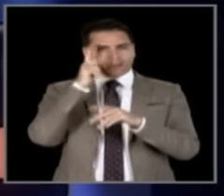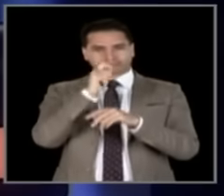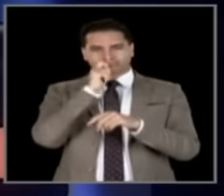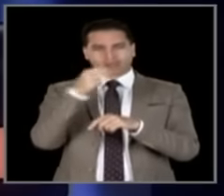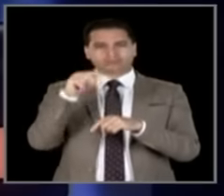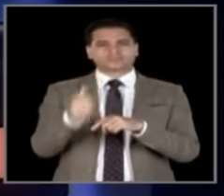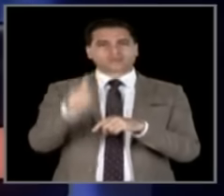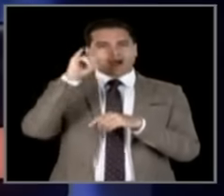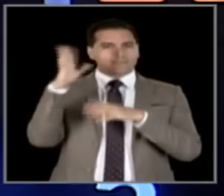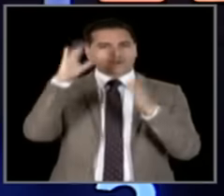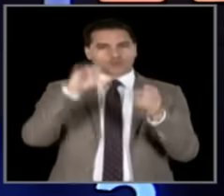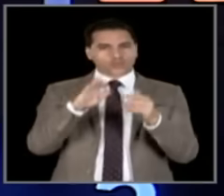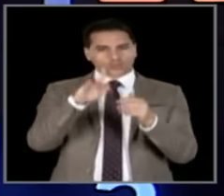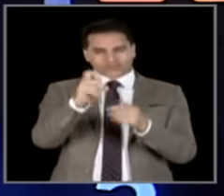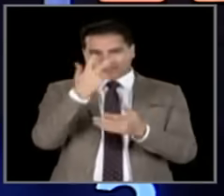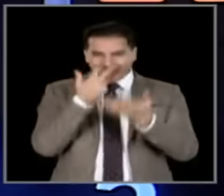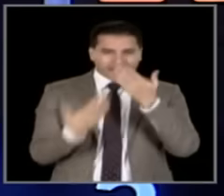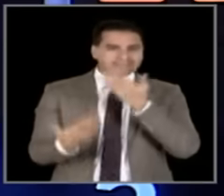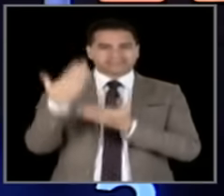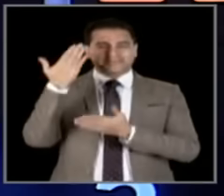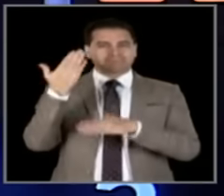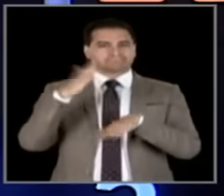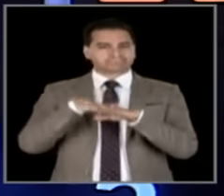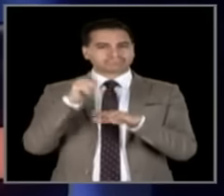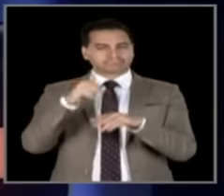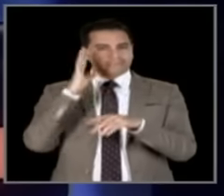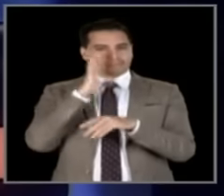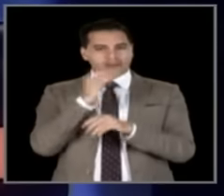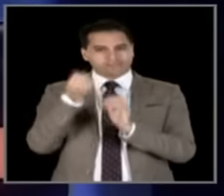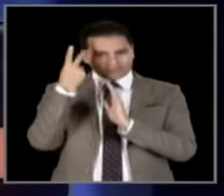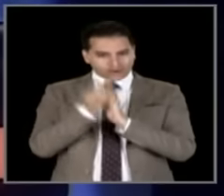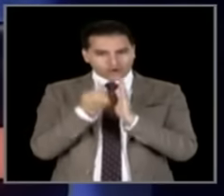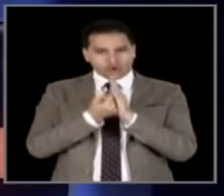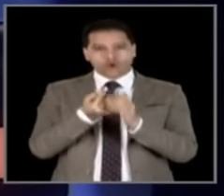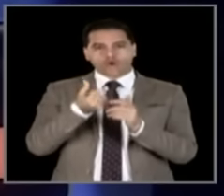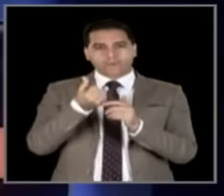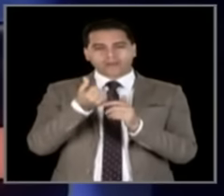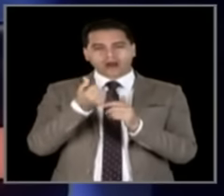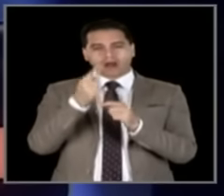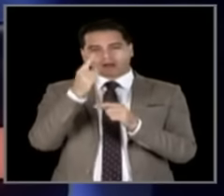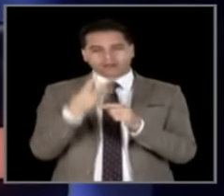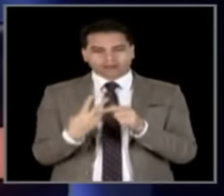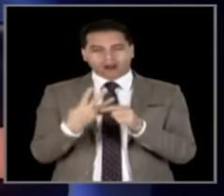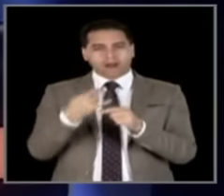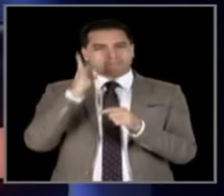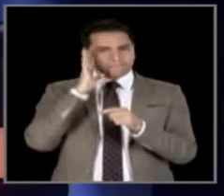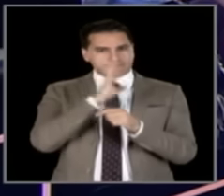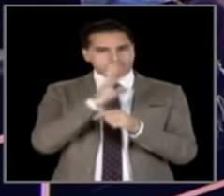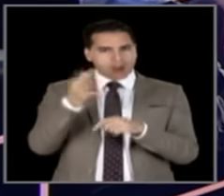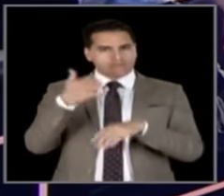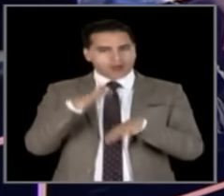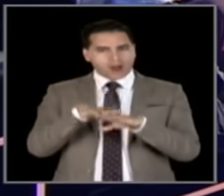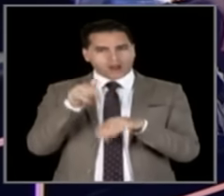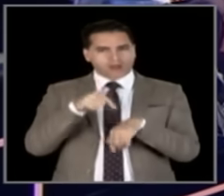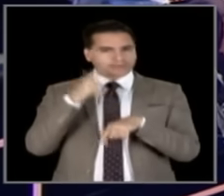عصام يوسف الذي كان معروفاً وقتها بروايته الشهيرة ربع جرام. وحتى لو لم يكن يعرفه